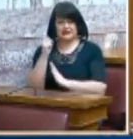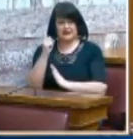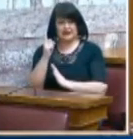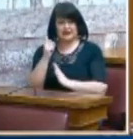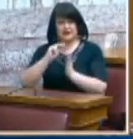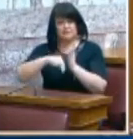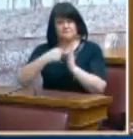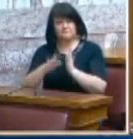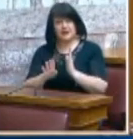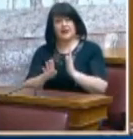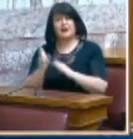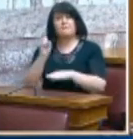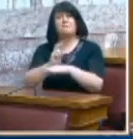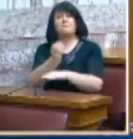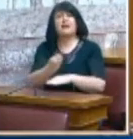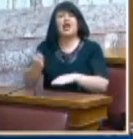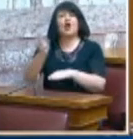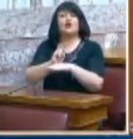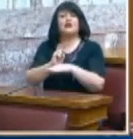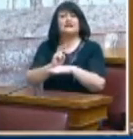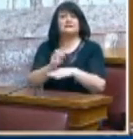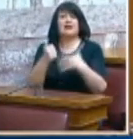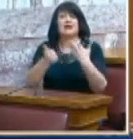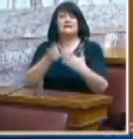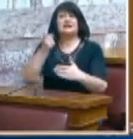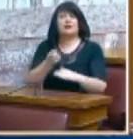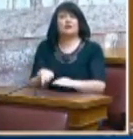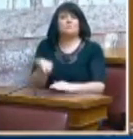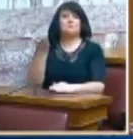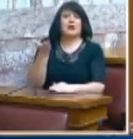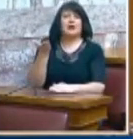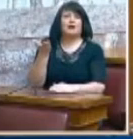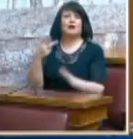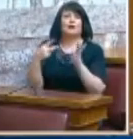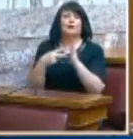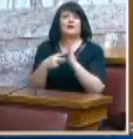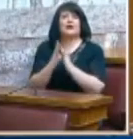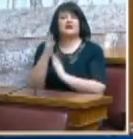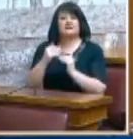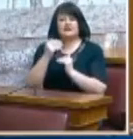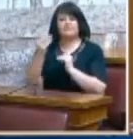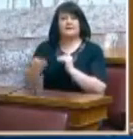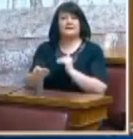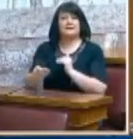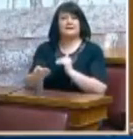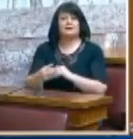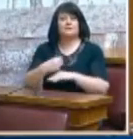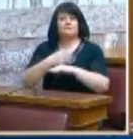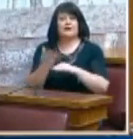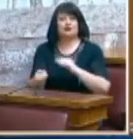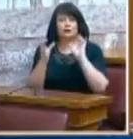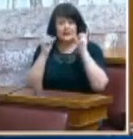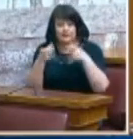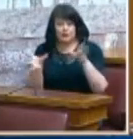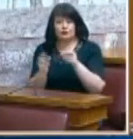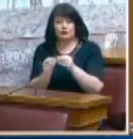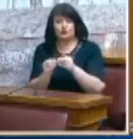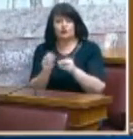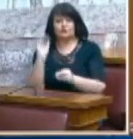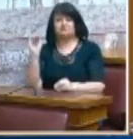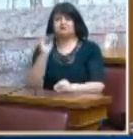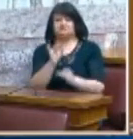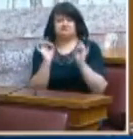υπέγραψε πλεονάσματα άνω το 6% για μετά το 2014. Το ΠΑΣΟΚ και η Νέα Δημοκρατία δεν ρώτησαν